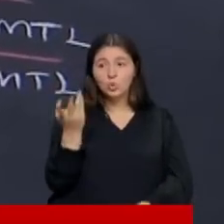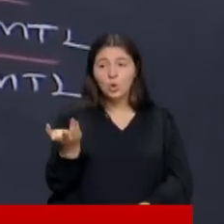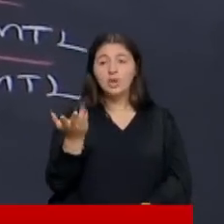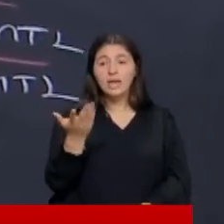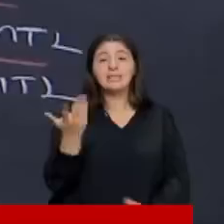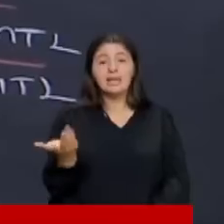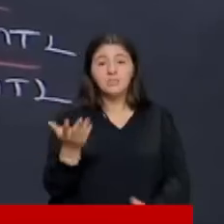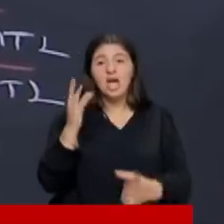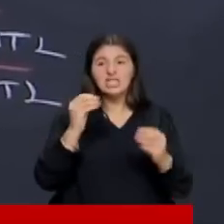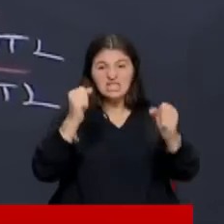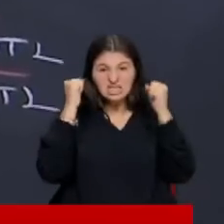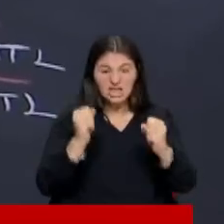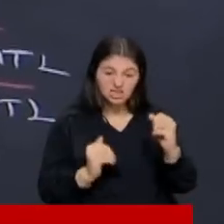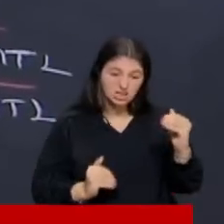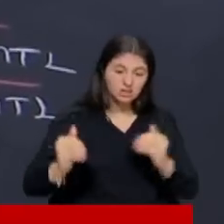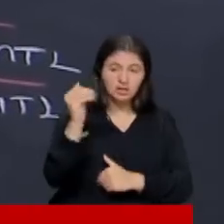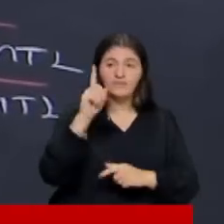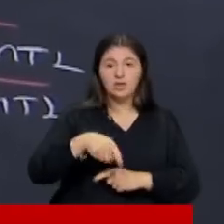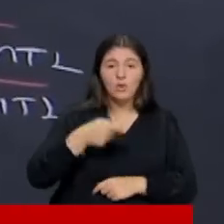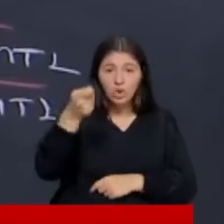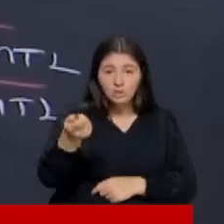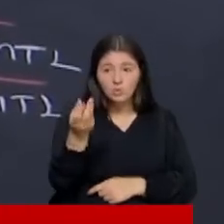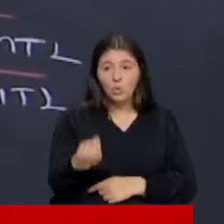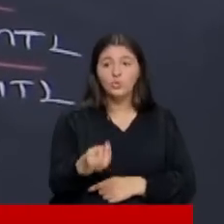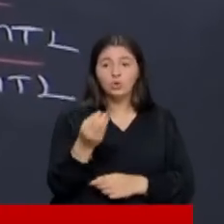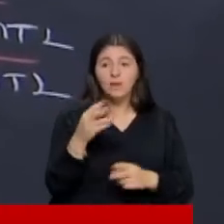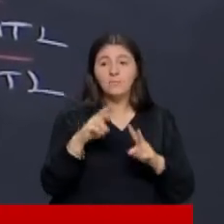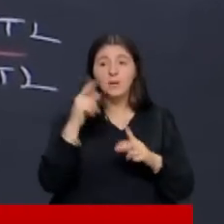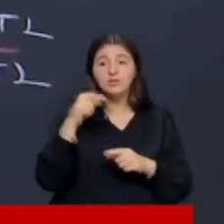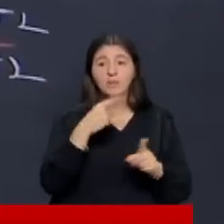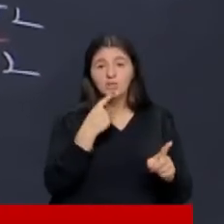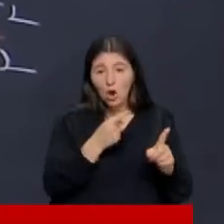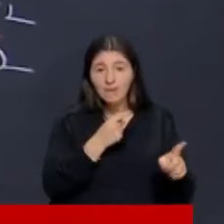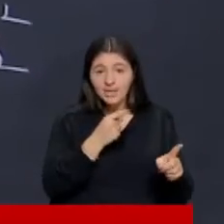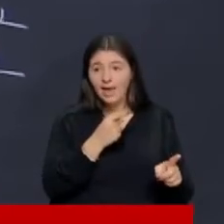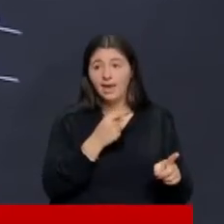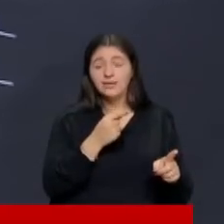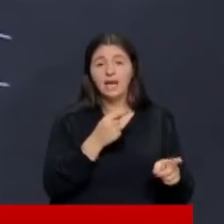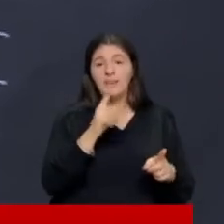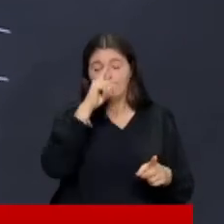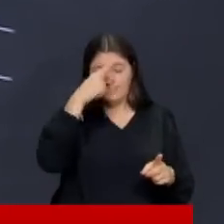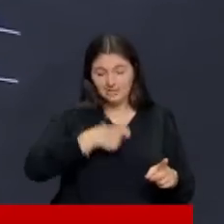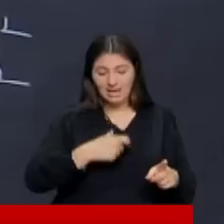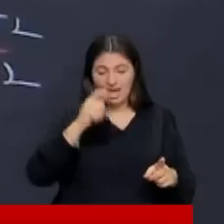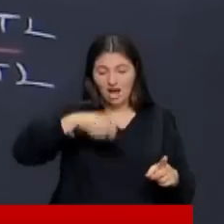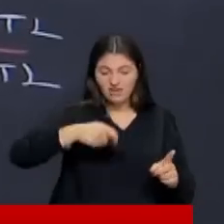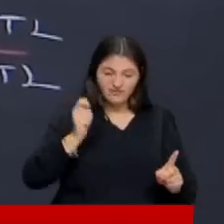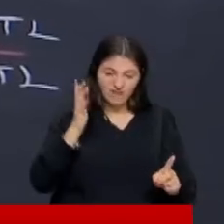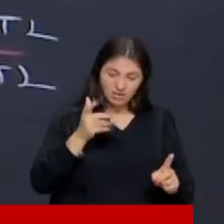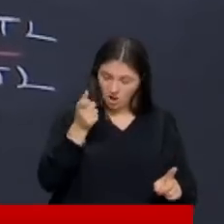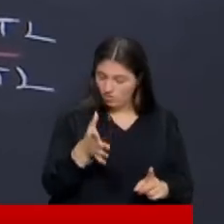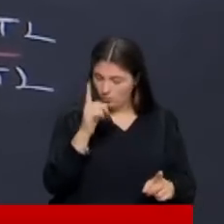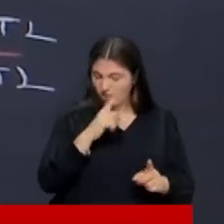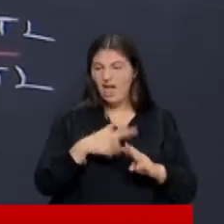Nitekim en sert artışında Vergi ödemeleri olmazsa şimşeğin bu iddiasını yani bireysel kredi kartlarındaki fazla